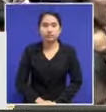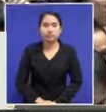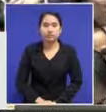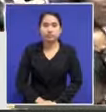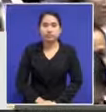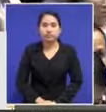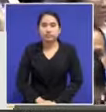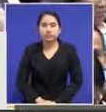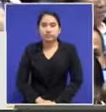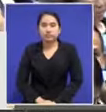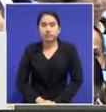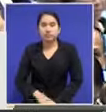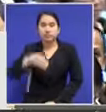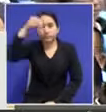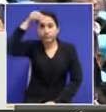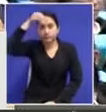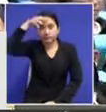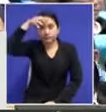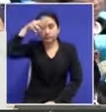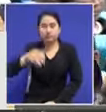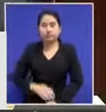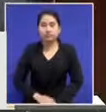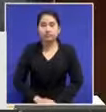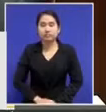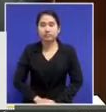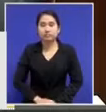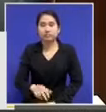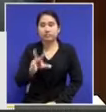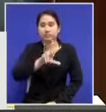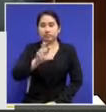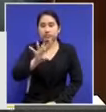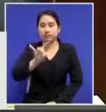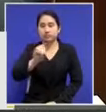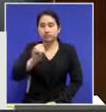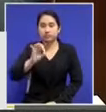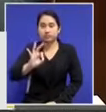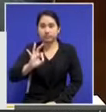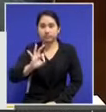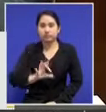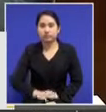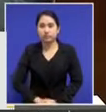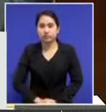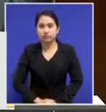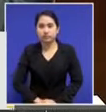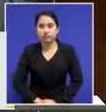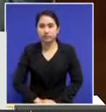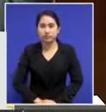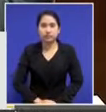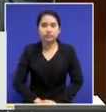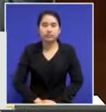นายธนาธรจึงรุ่งเรืองกิจครับ 389พลเอกไพชยนต์ค้าทันเจ